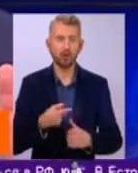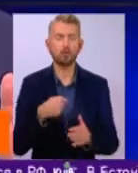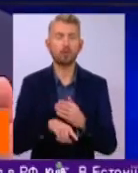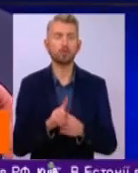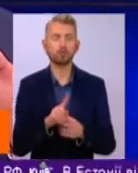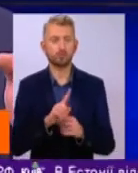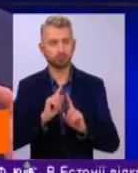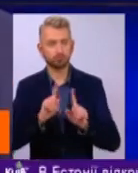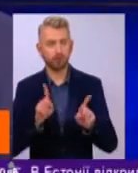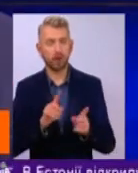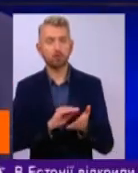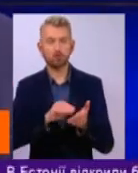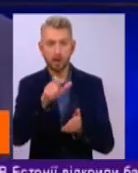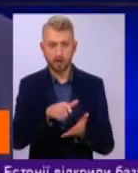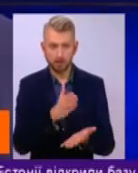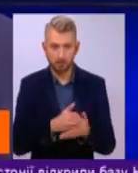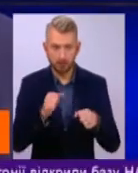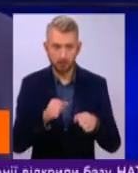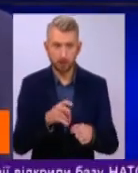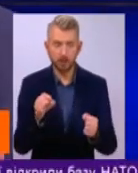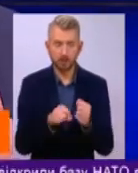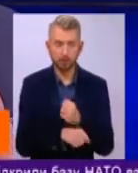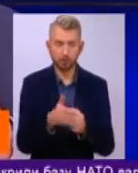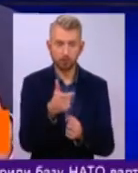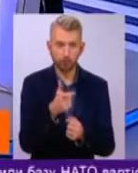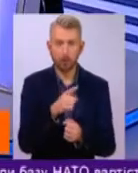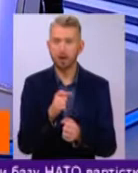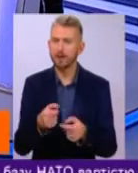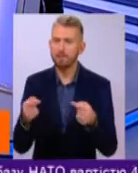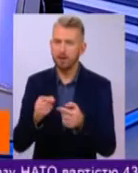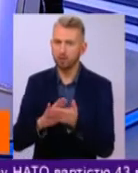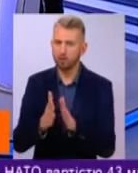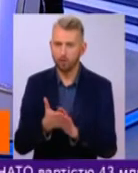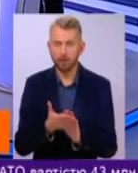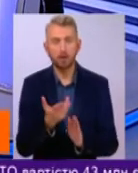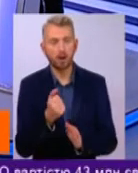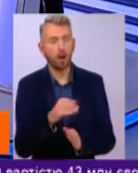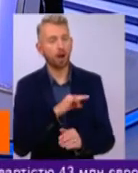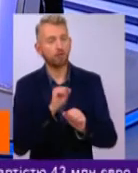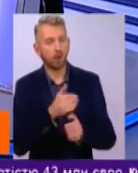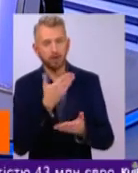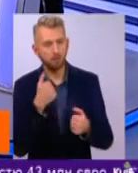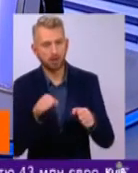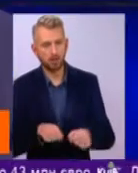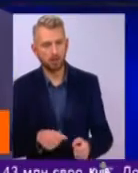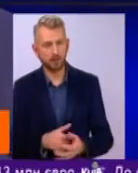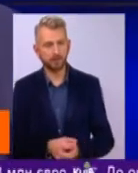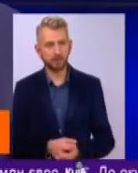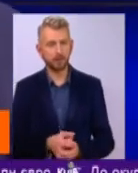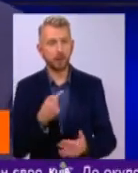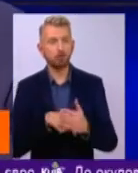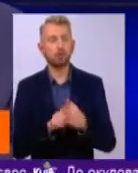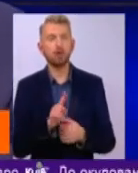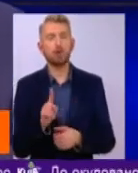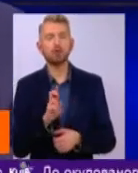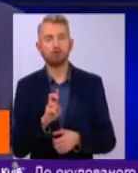от парадокс, да? Журналіст має право на травматичну зброю. За певних умов. За певних умов, а адвокат не має. Тому що для того,